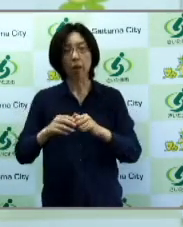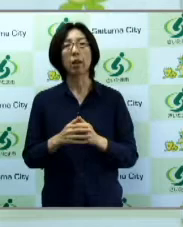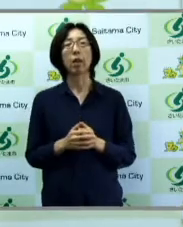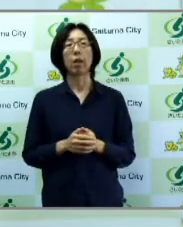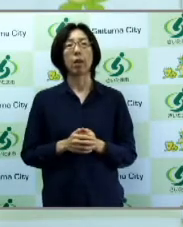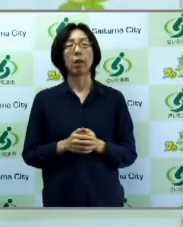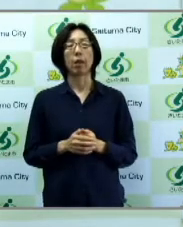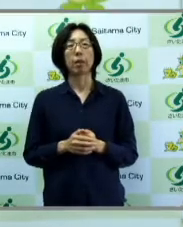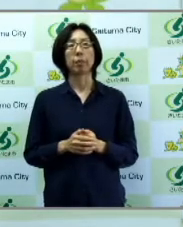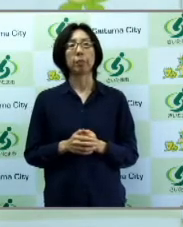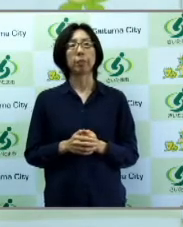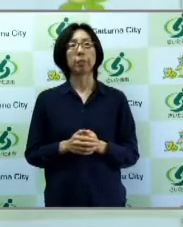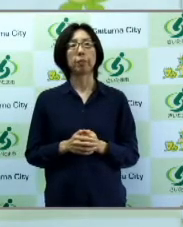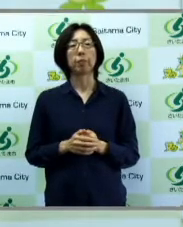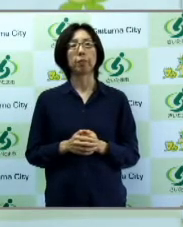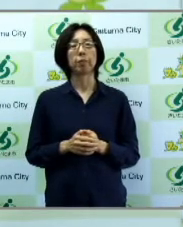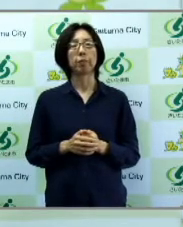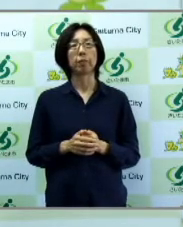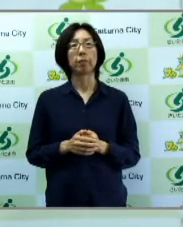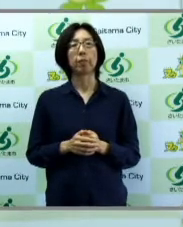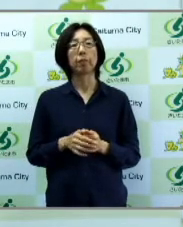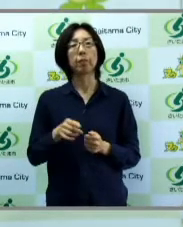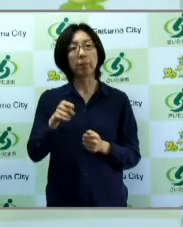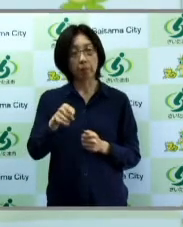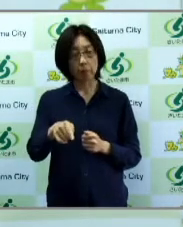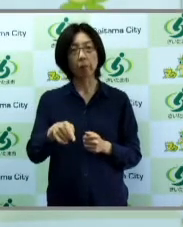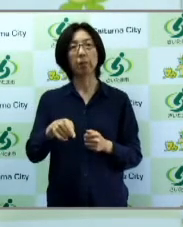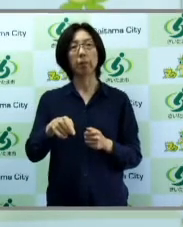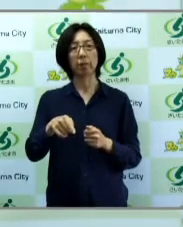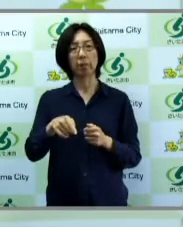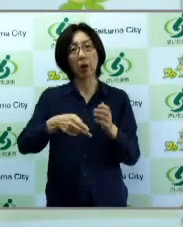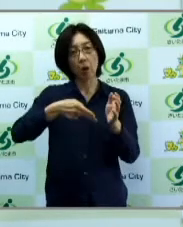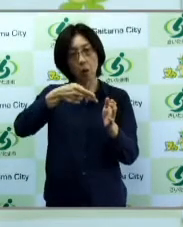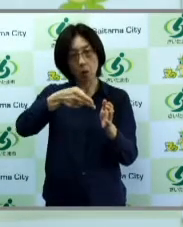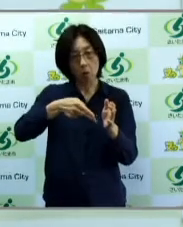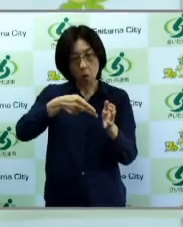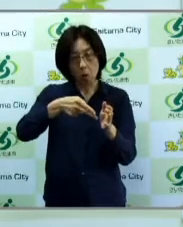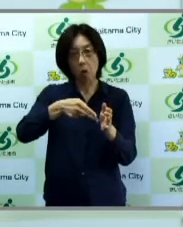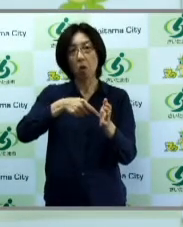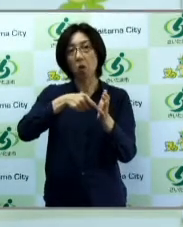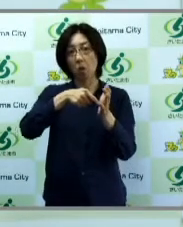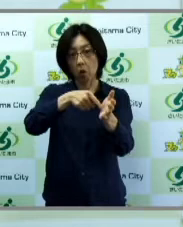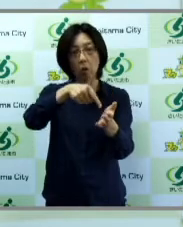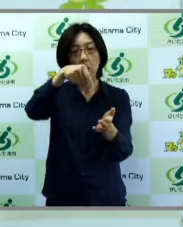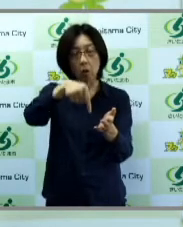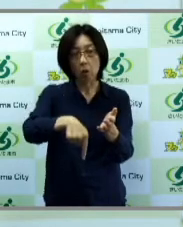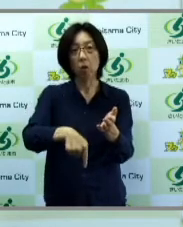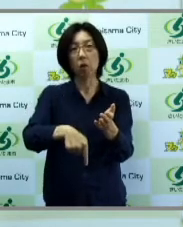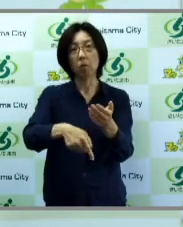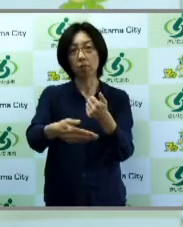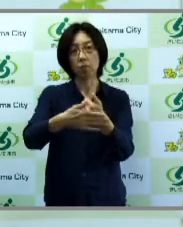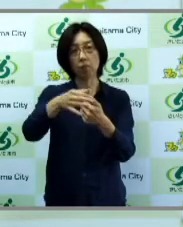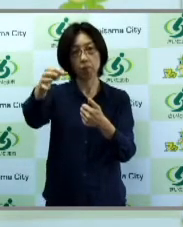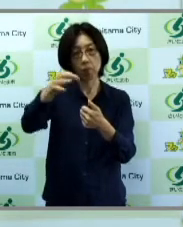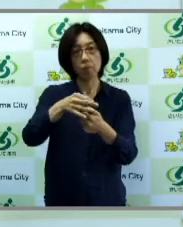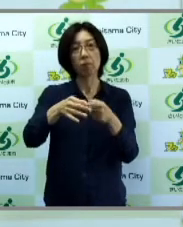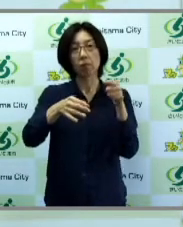この GoTo キャンペーンの趣旨、また取り組みについては、一定の理解をしているところであります